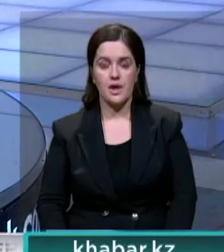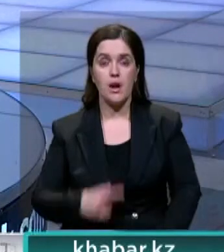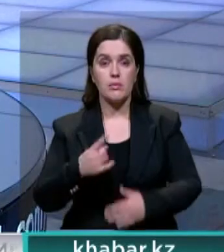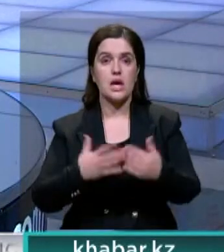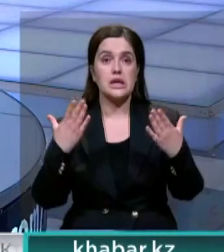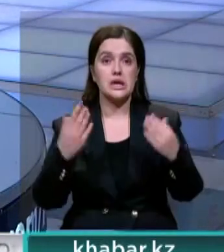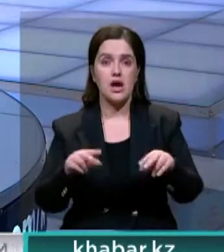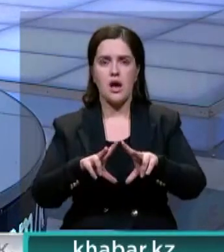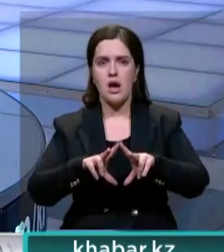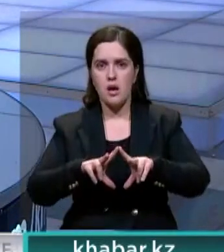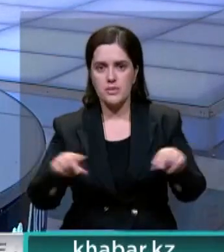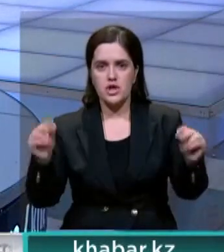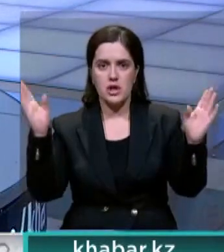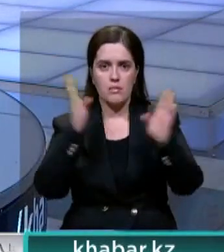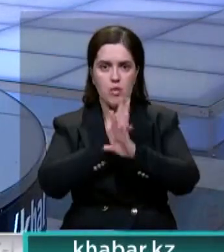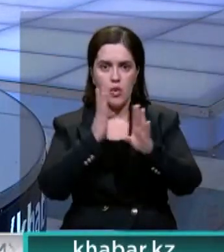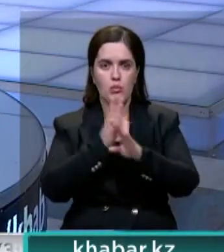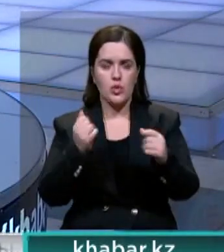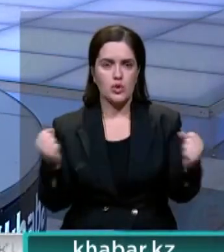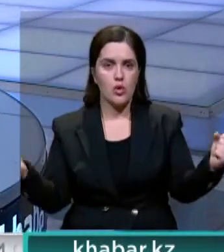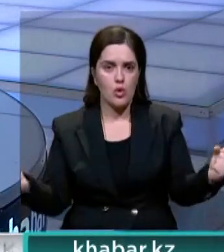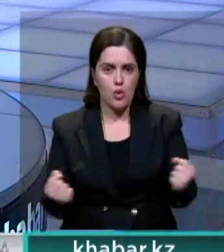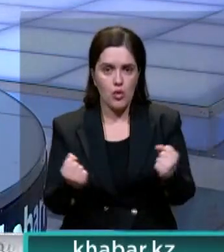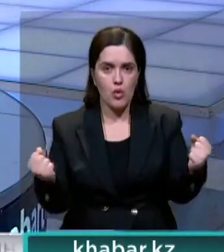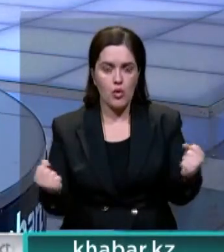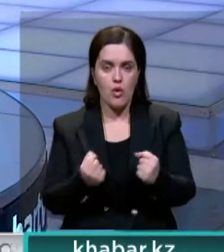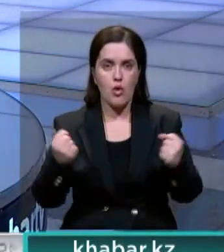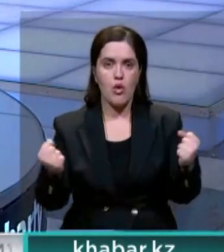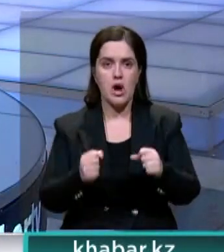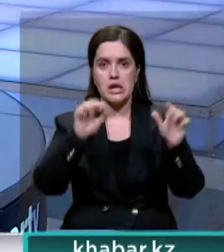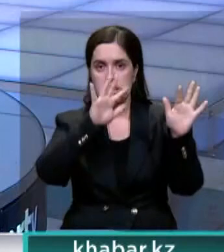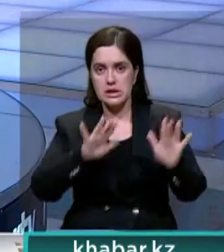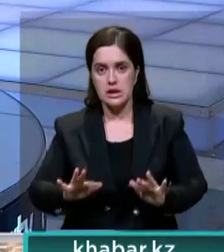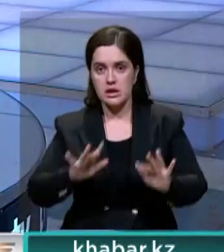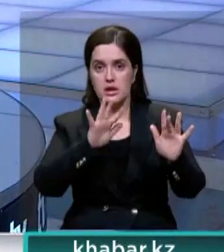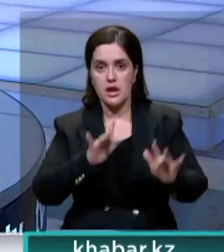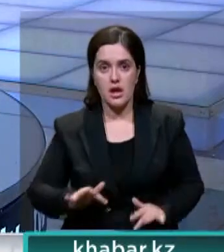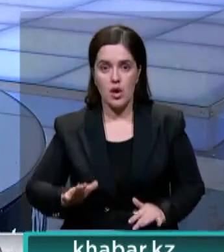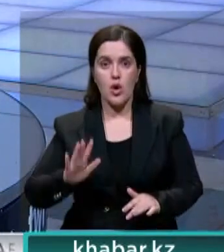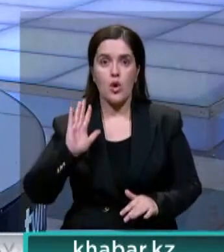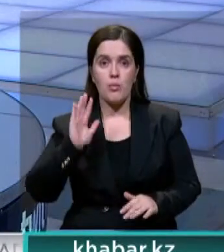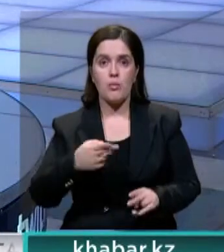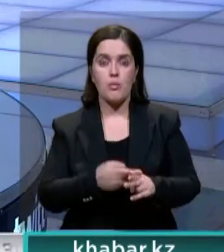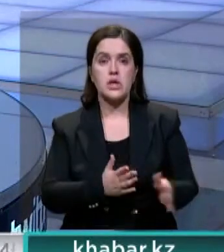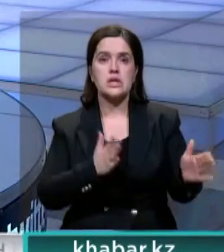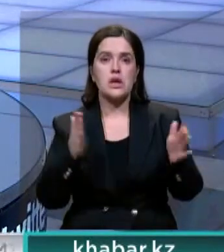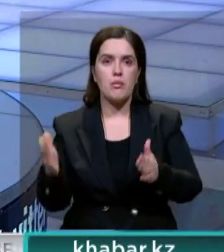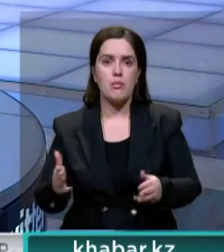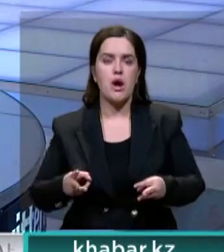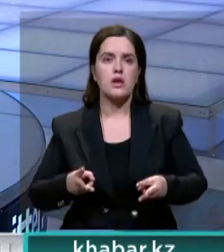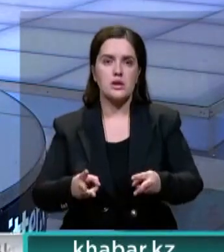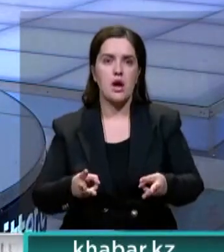В ближайшие дни синоптики обещают на большей части страны новую волну холодов и осадки, а в некоторых северных регионах срываются